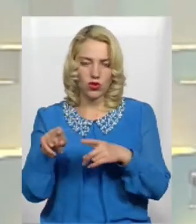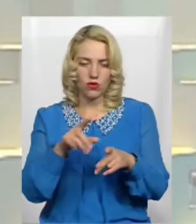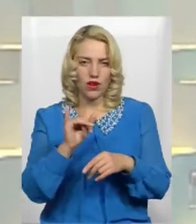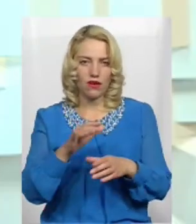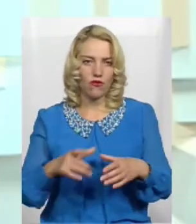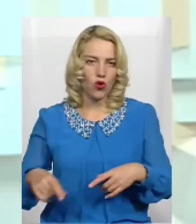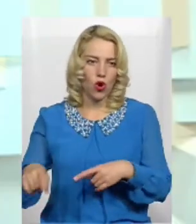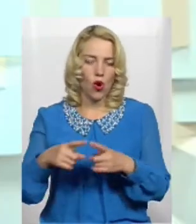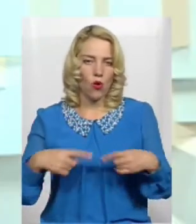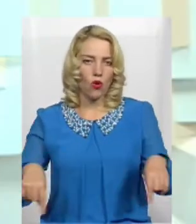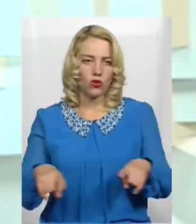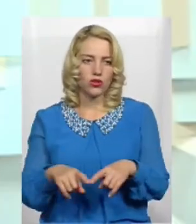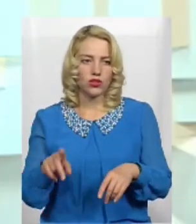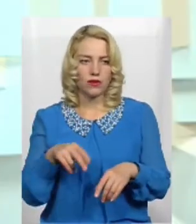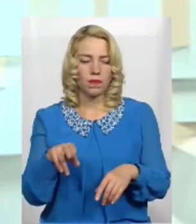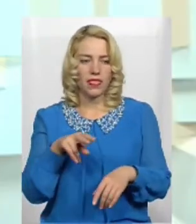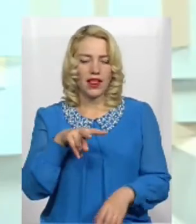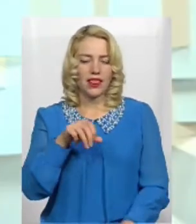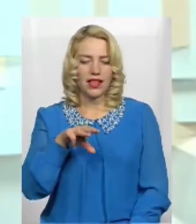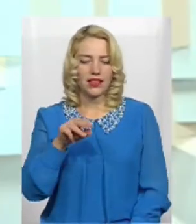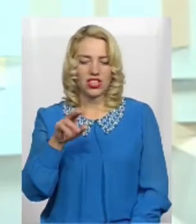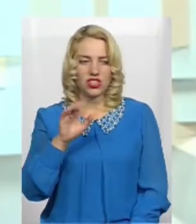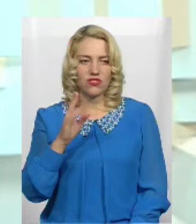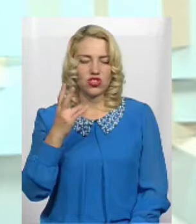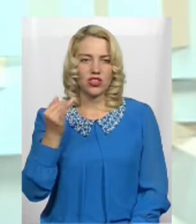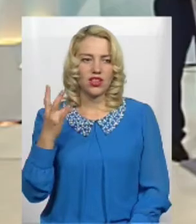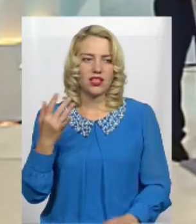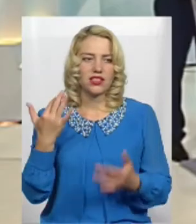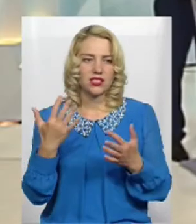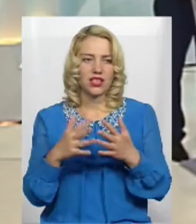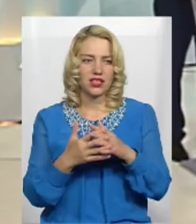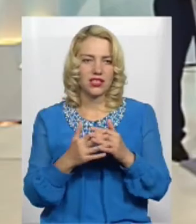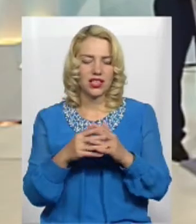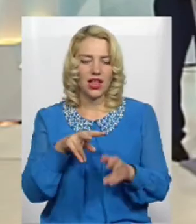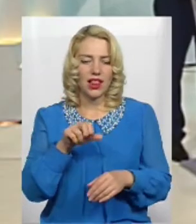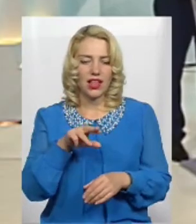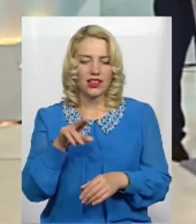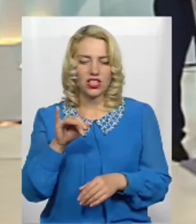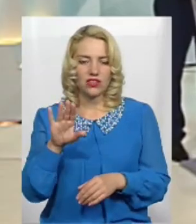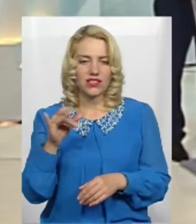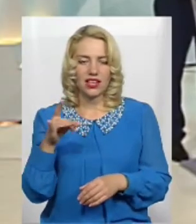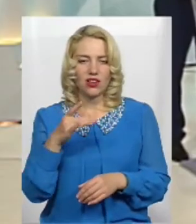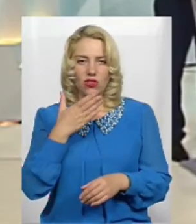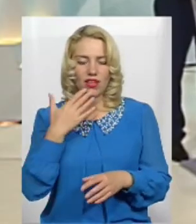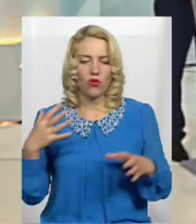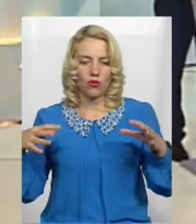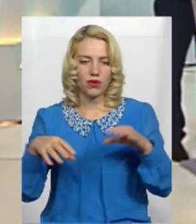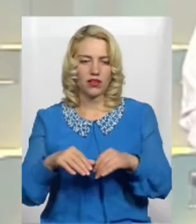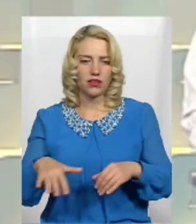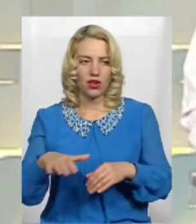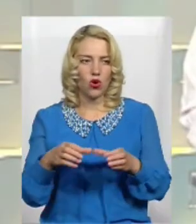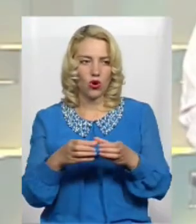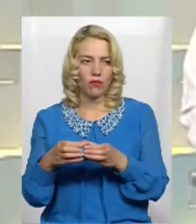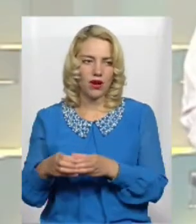окрузі. Стосовно вашої рідної Летичівщини, скільки сіл у Летичівському районі не об'єднались у